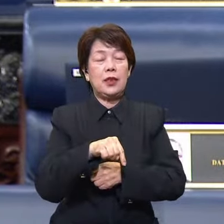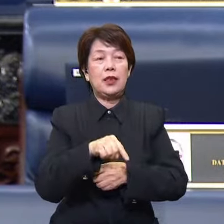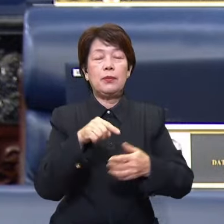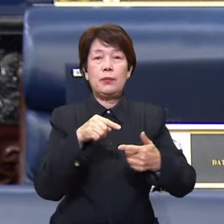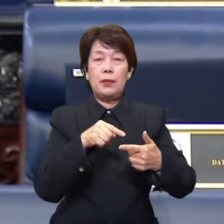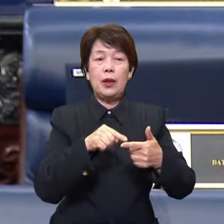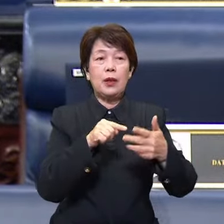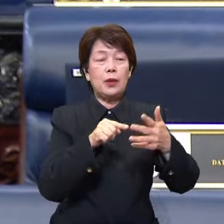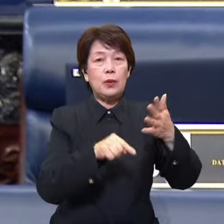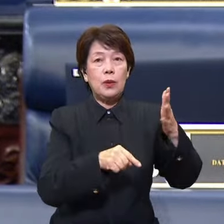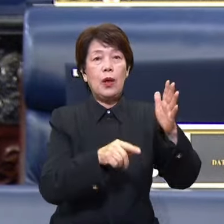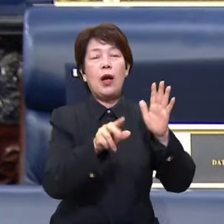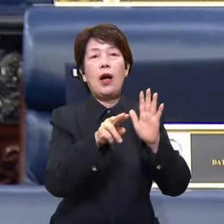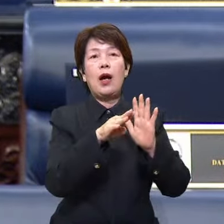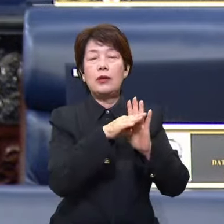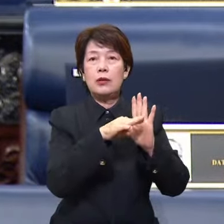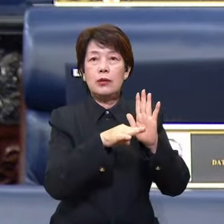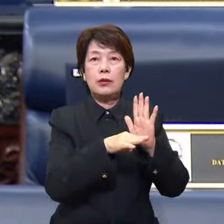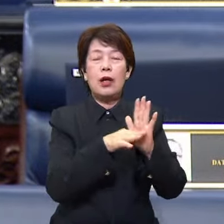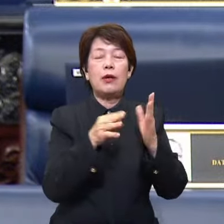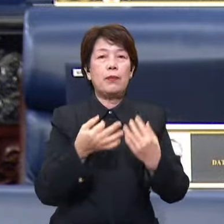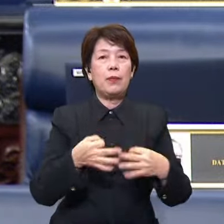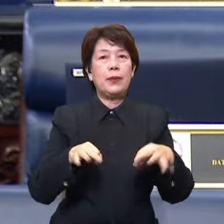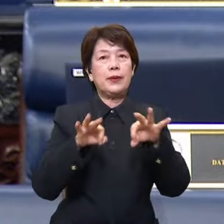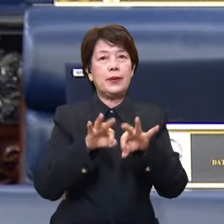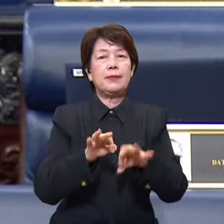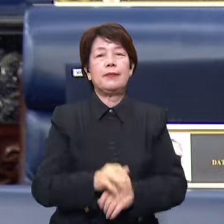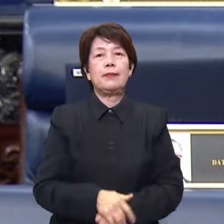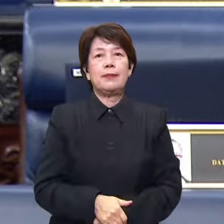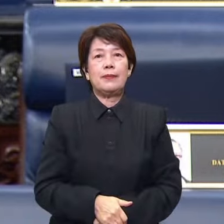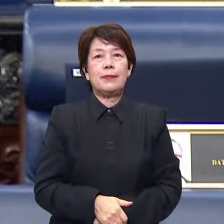sebagai menterinya dalam memodernkan sistem kesihatan negara.